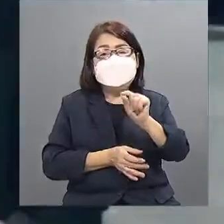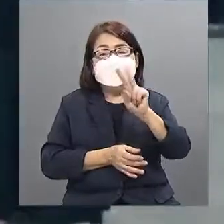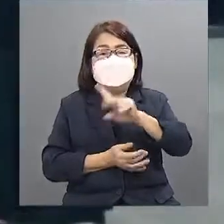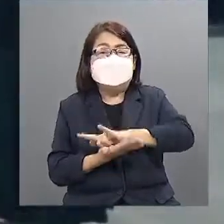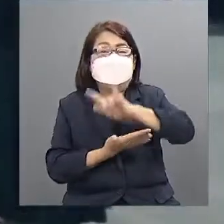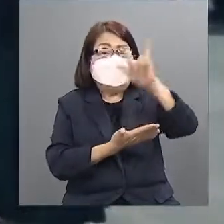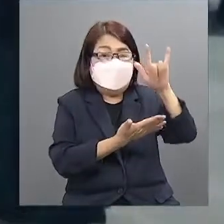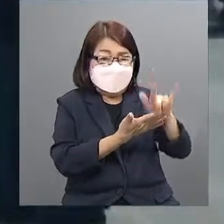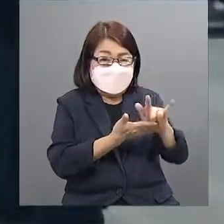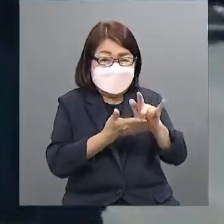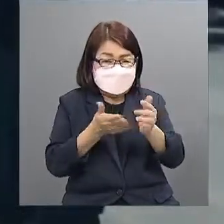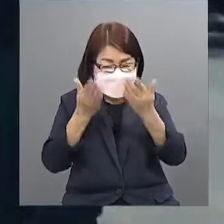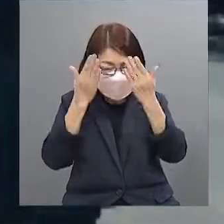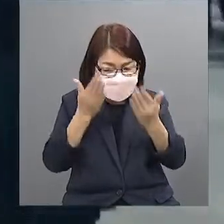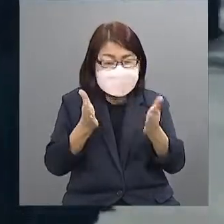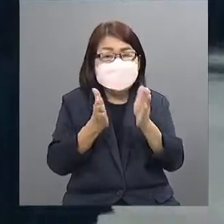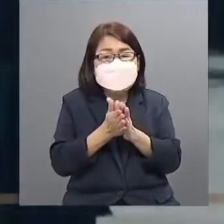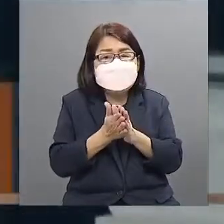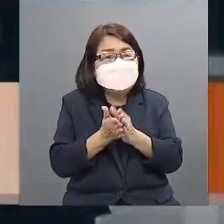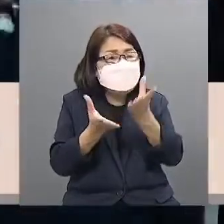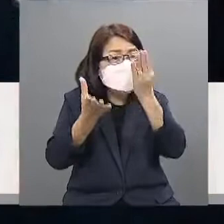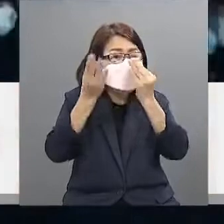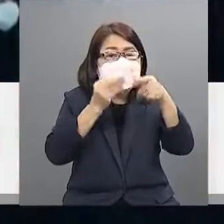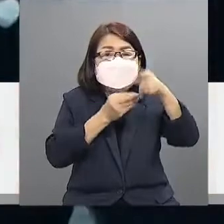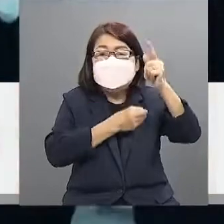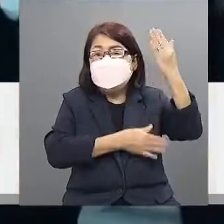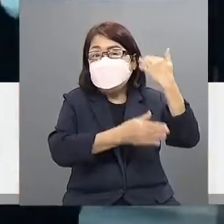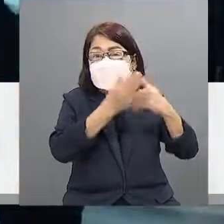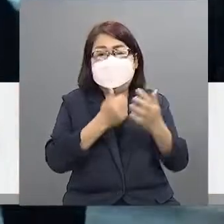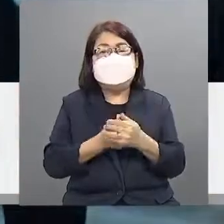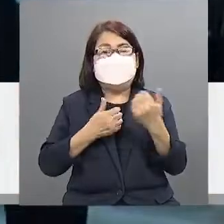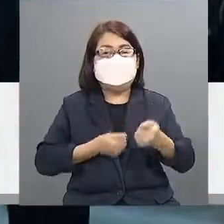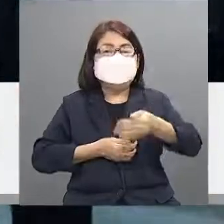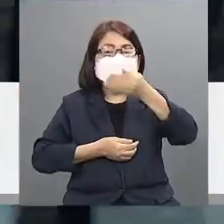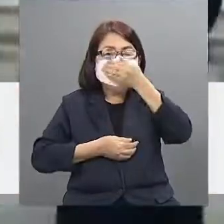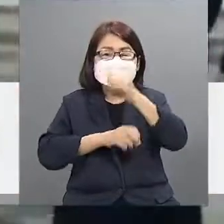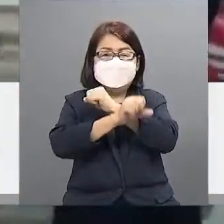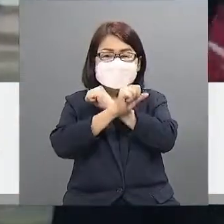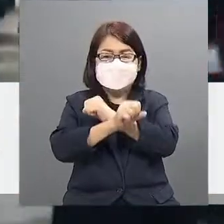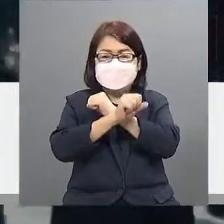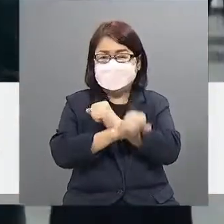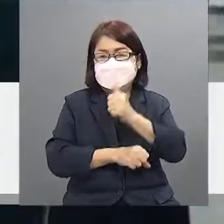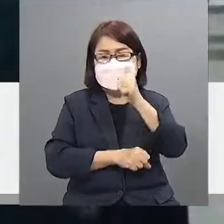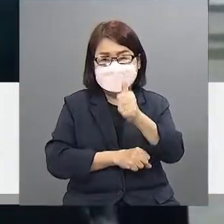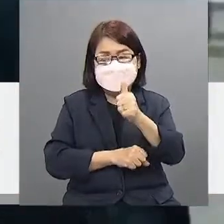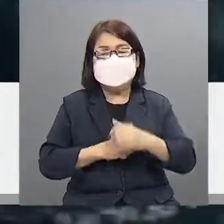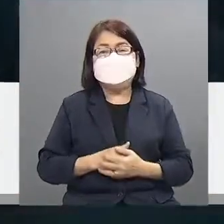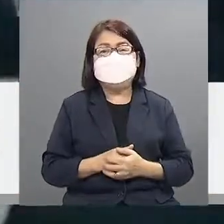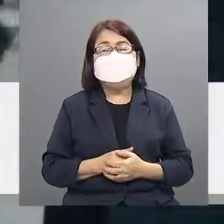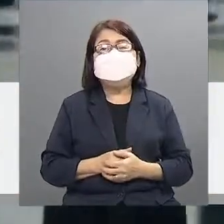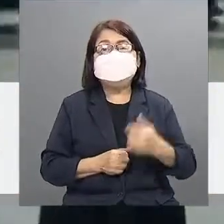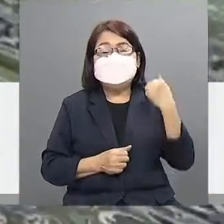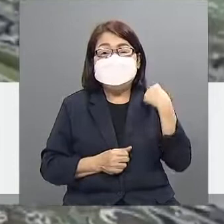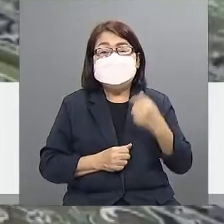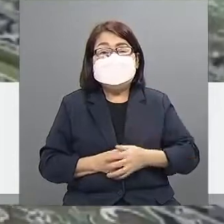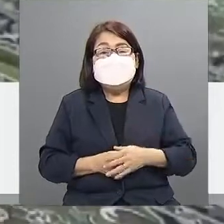ทศซาอุดีอาระเบียเมื่อ2วันก่อนสวมหน้ากากอนามัยป้องกันโควิด -19 กันอย่างมิดชิดนะคะหลังจากที่ประเทศซาอุดีอาระเบีย